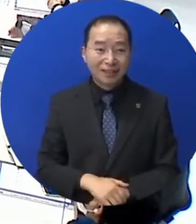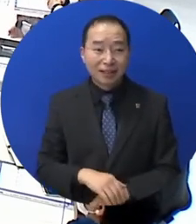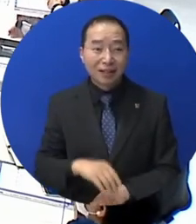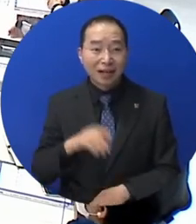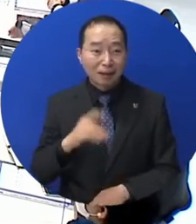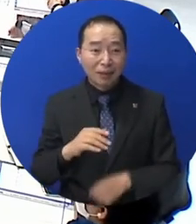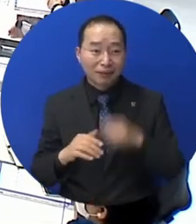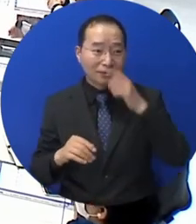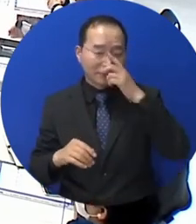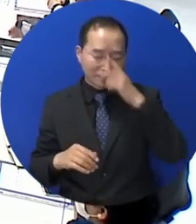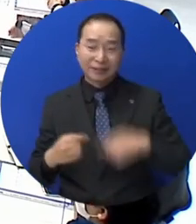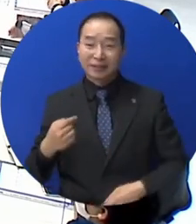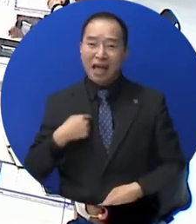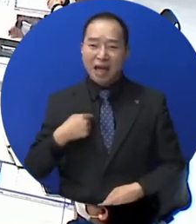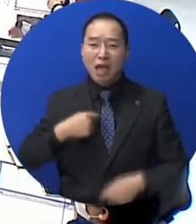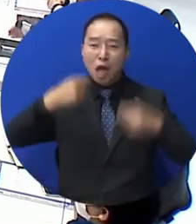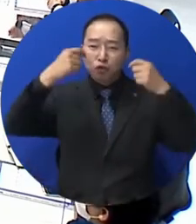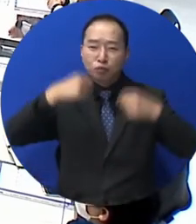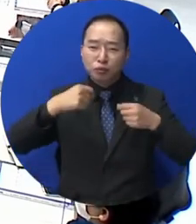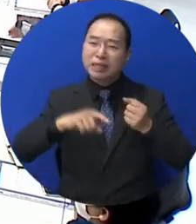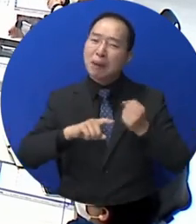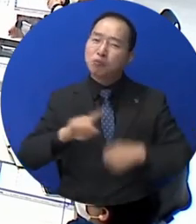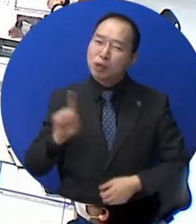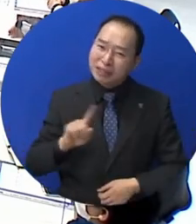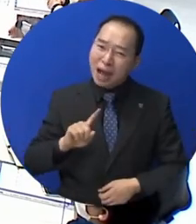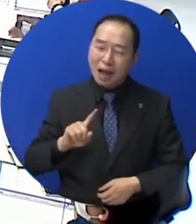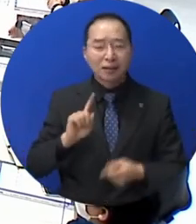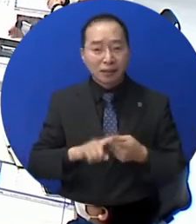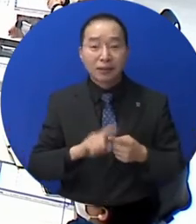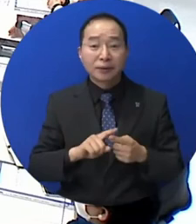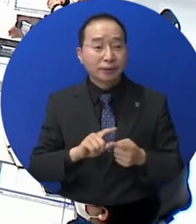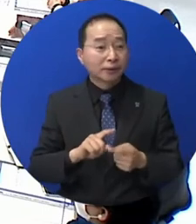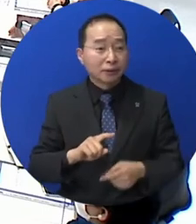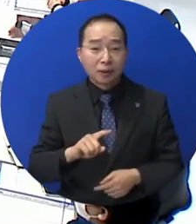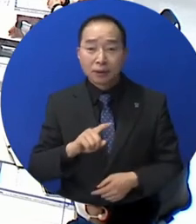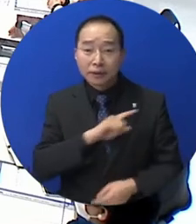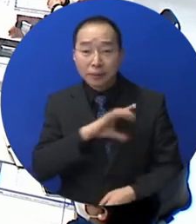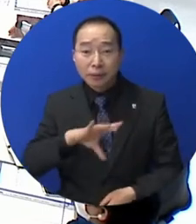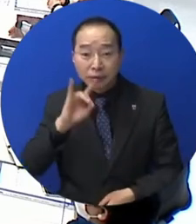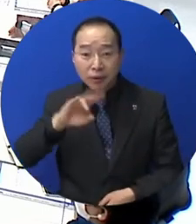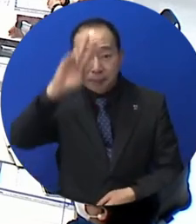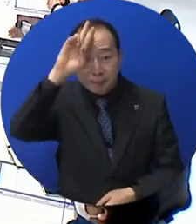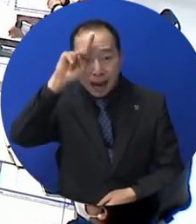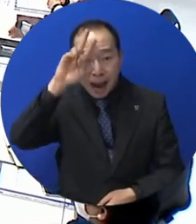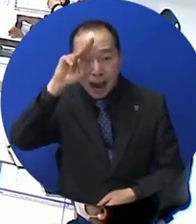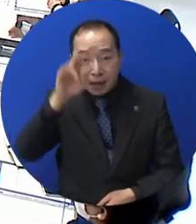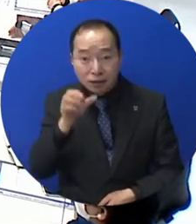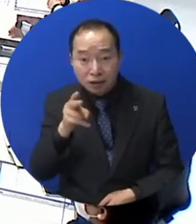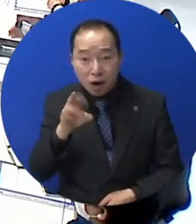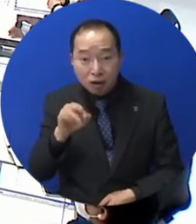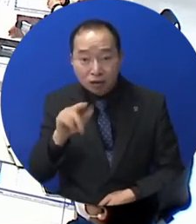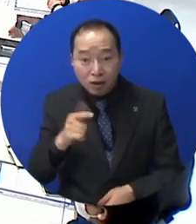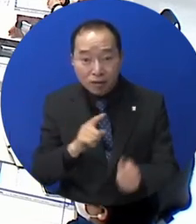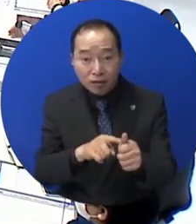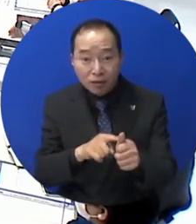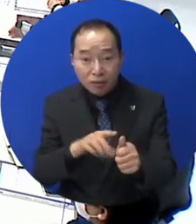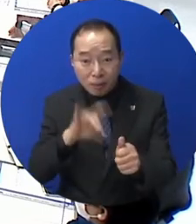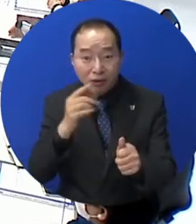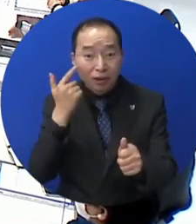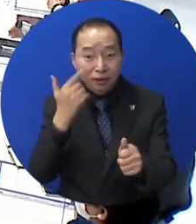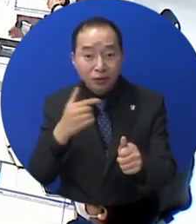한번 이렇게 나에게 눈물 그거 한번 좀 듣고 싶어서 박영선 후보부터 좀 한번 듣고